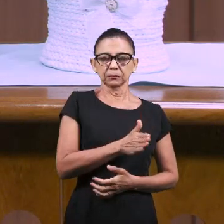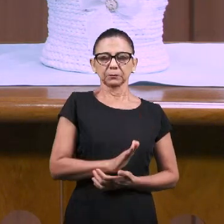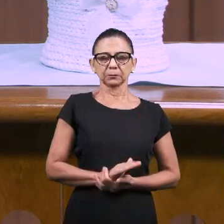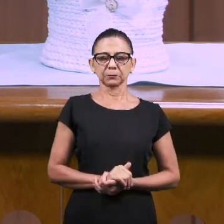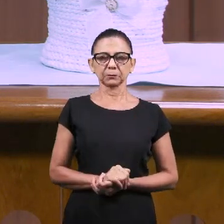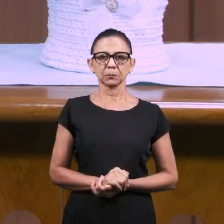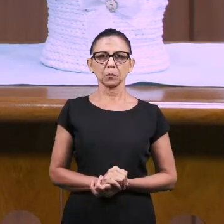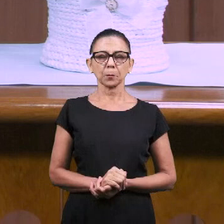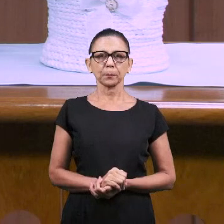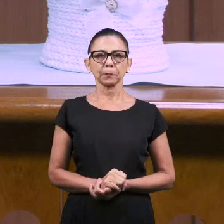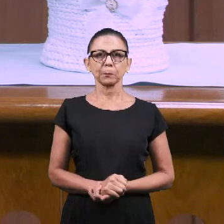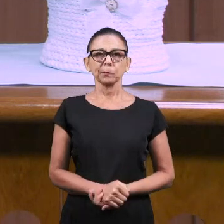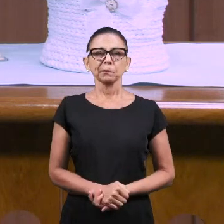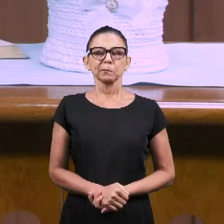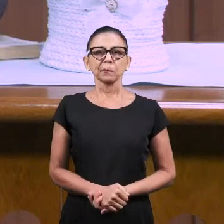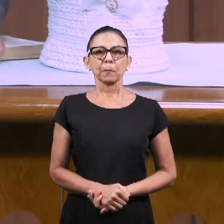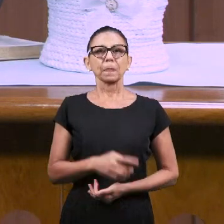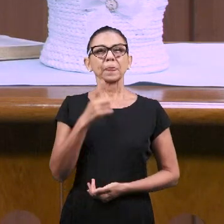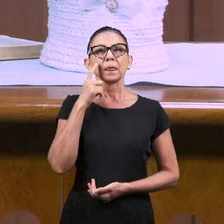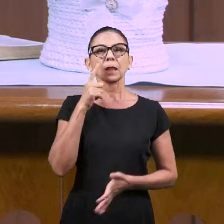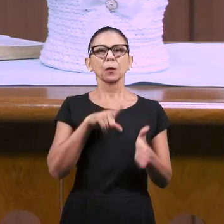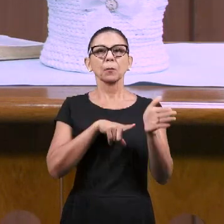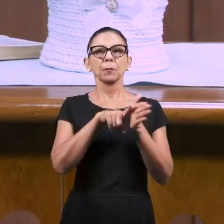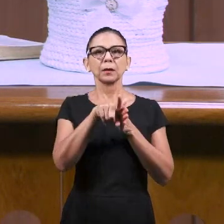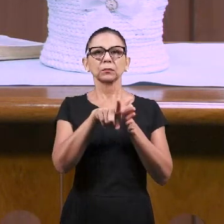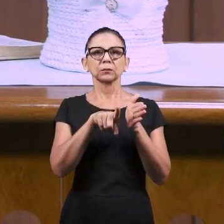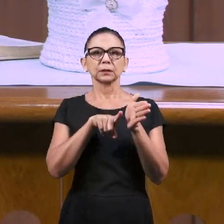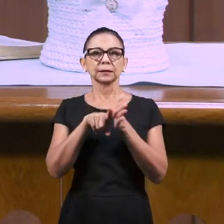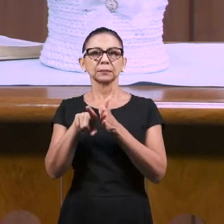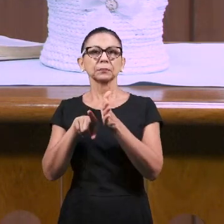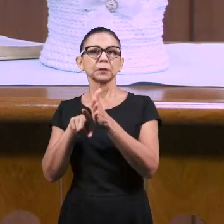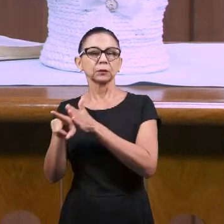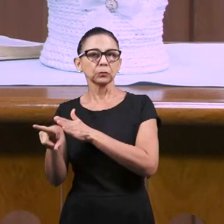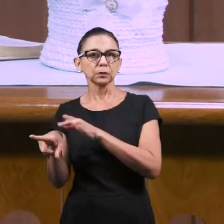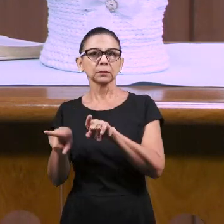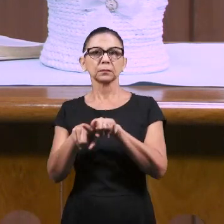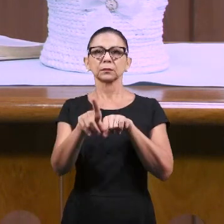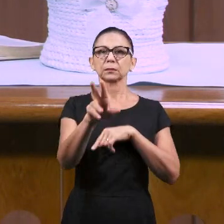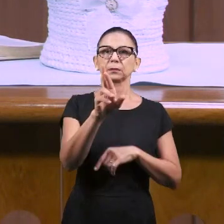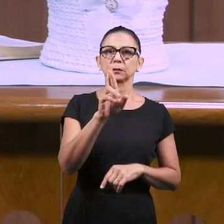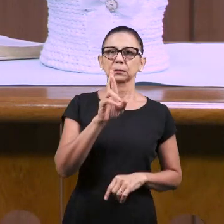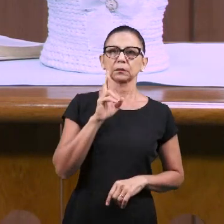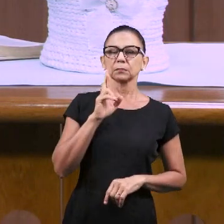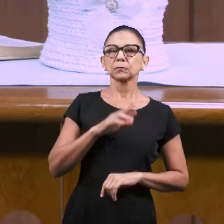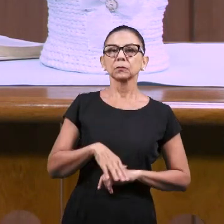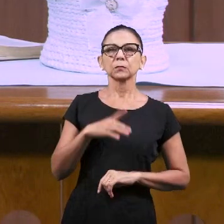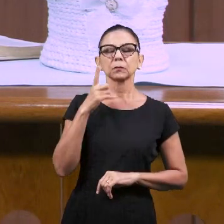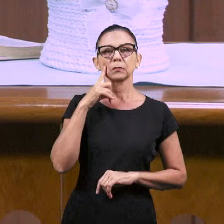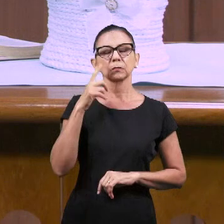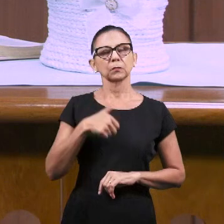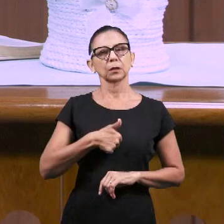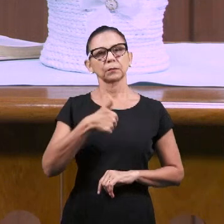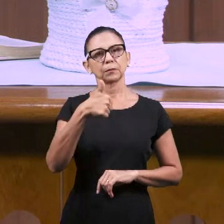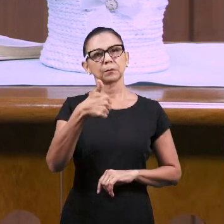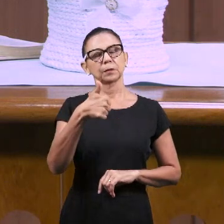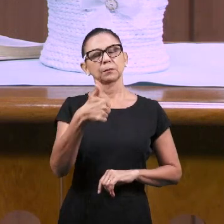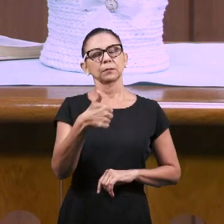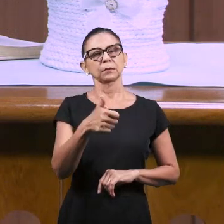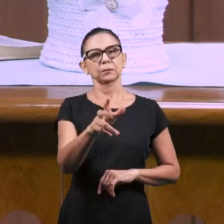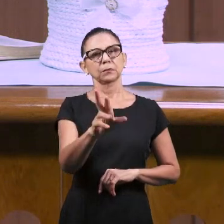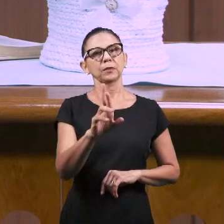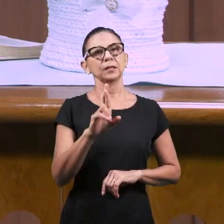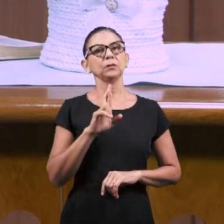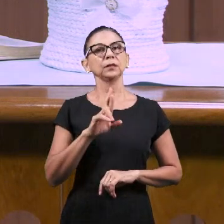donc, qui sont par là. Alors, on passe aux questions, les réponses ici. Passons à la